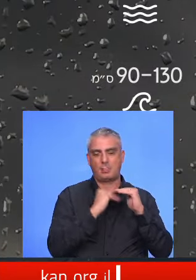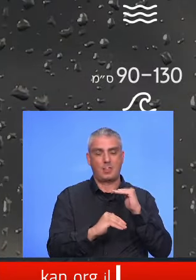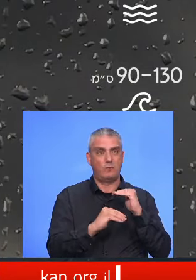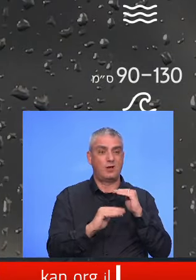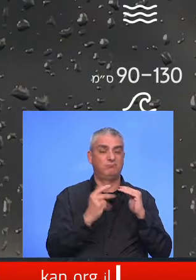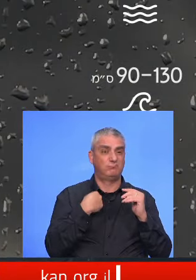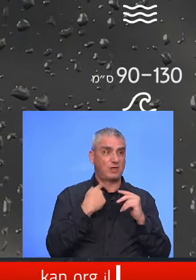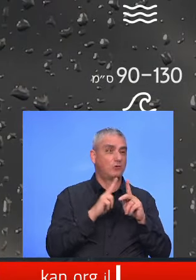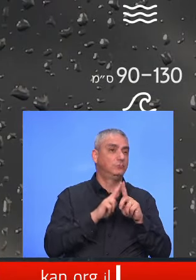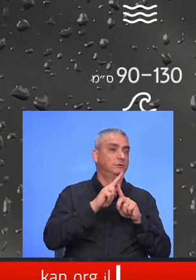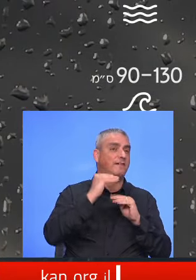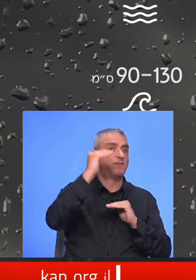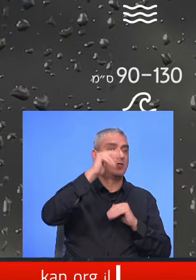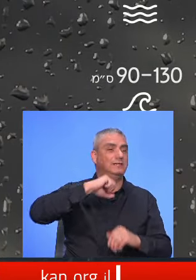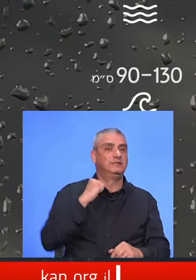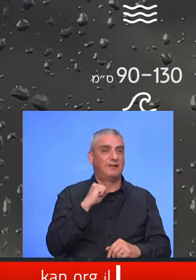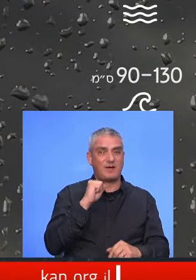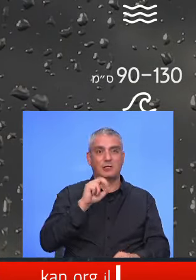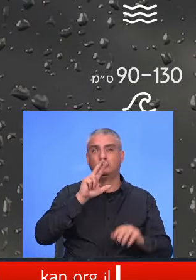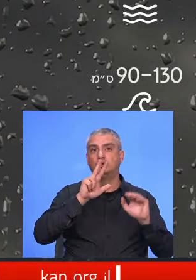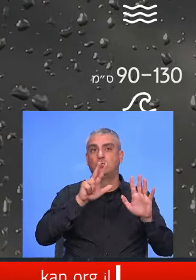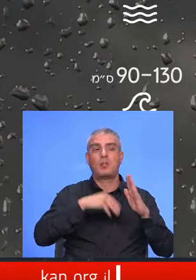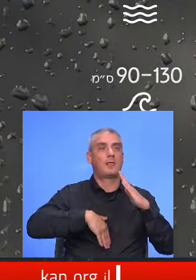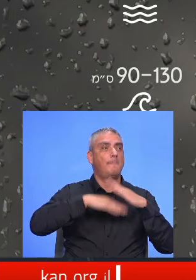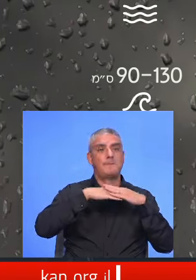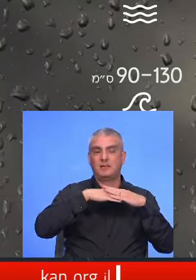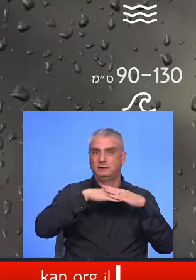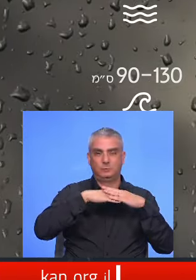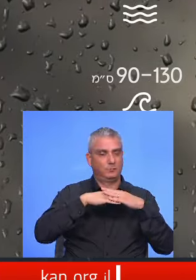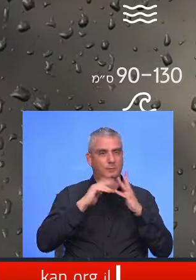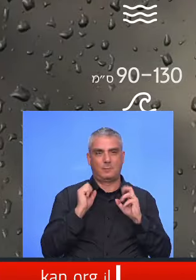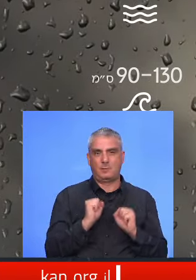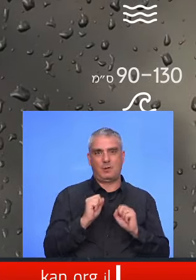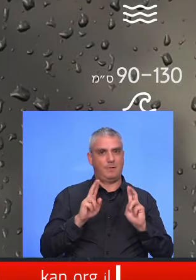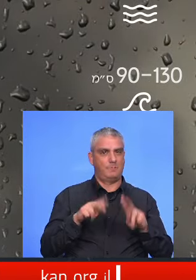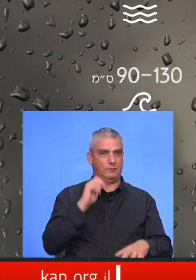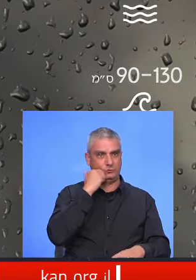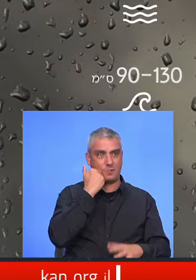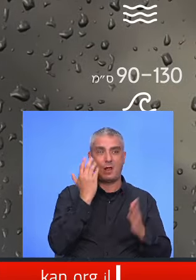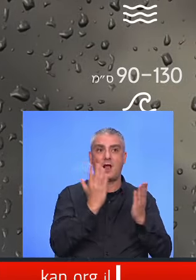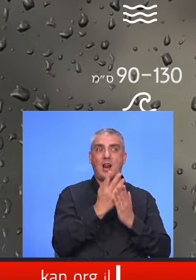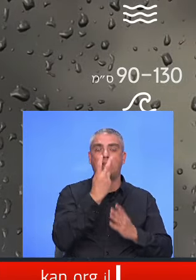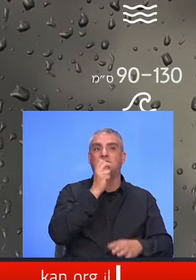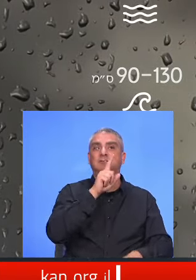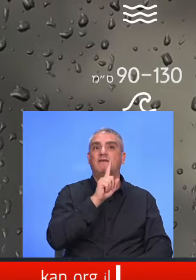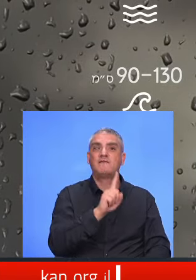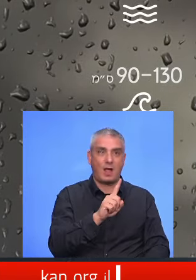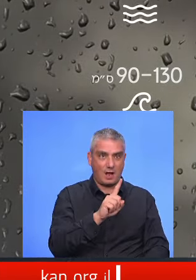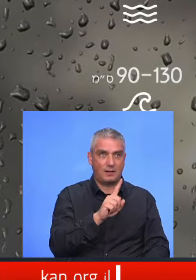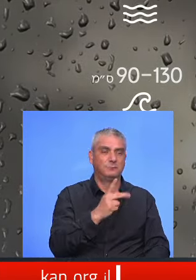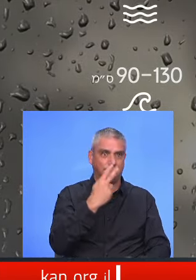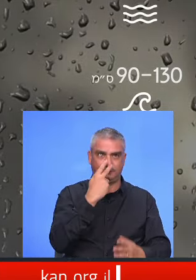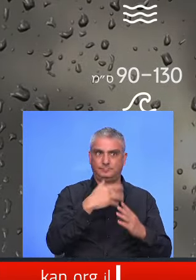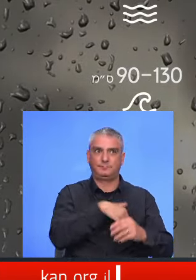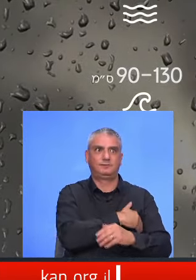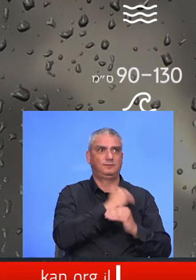אנחנו מצפינים לצפת 8 מעלות מקסימום, מאוד מאוד קר מחר, אילת עם 21 מעלות, אז הטמפרטורות